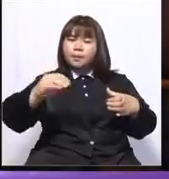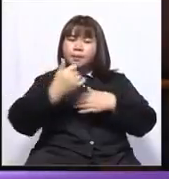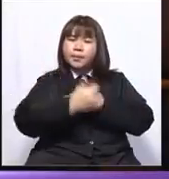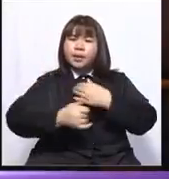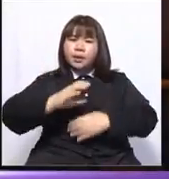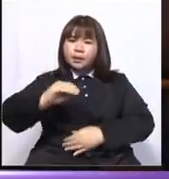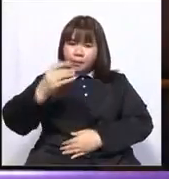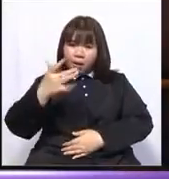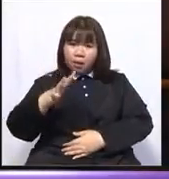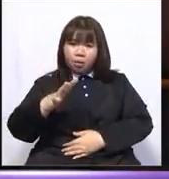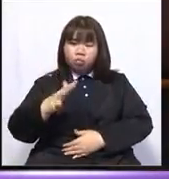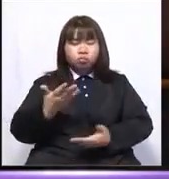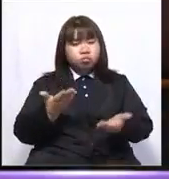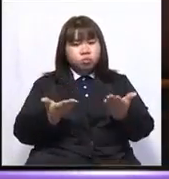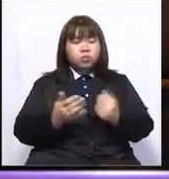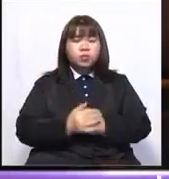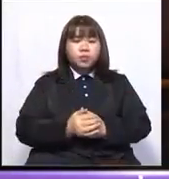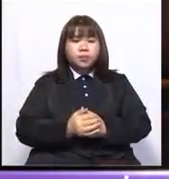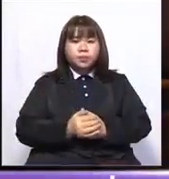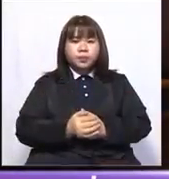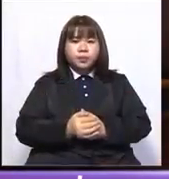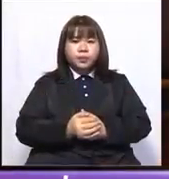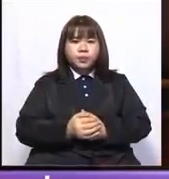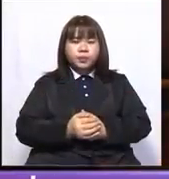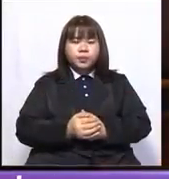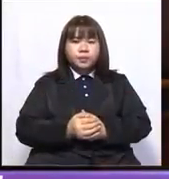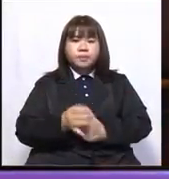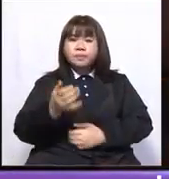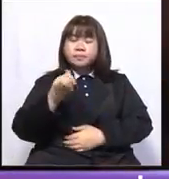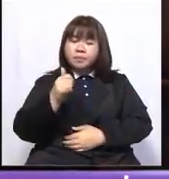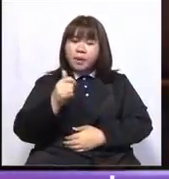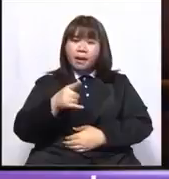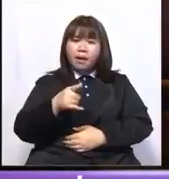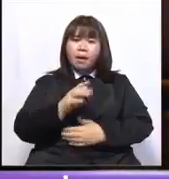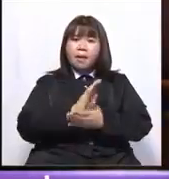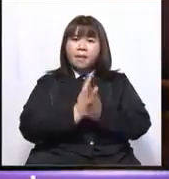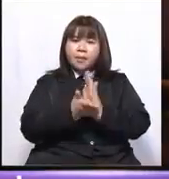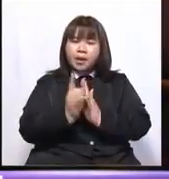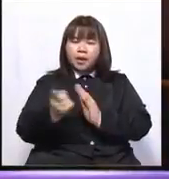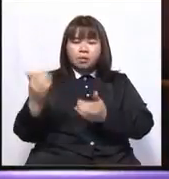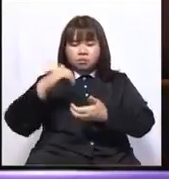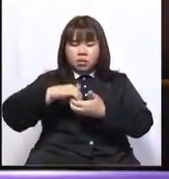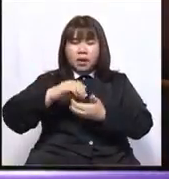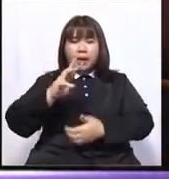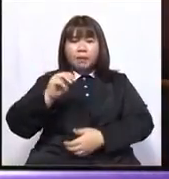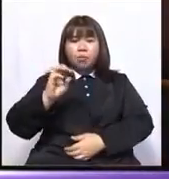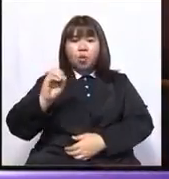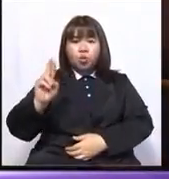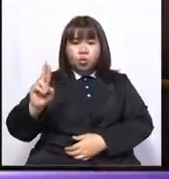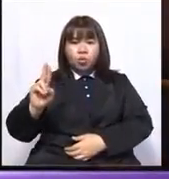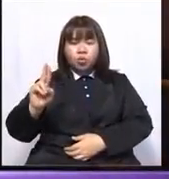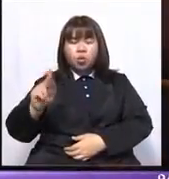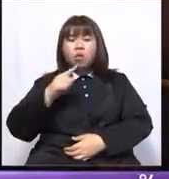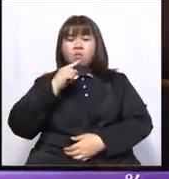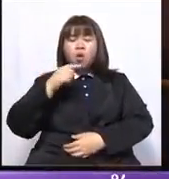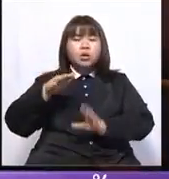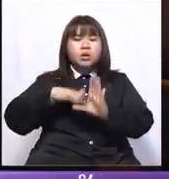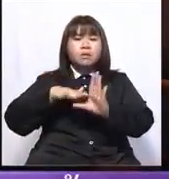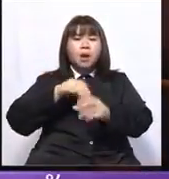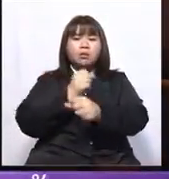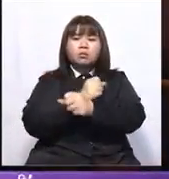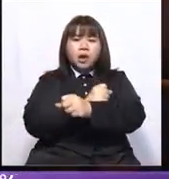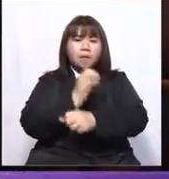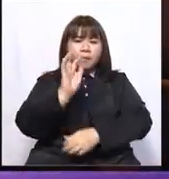ครับหรือบางคนอาจจะเปลี่ยนฐานะมาเป็น MOU เข้ามาแล้วก็ได้นะครับจึงไม่จำต้องมาอีกต่อไปนะ